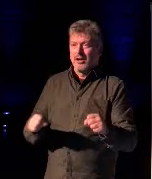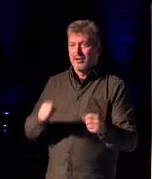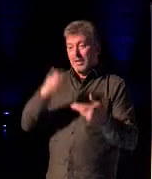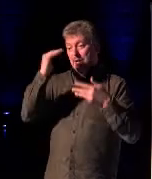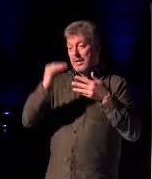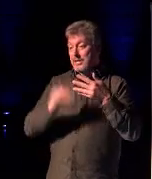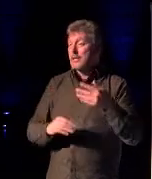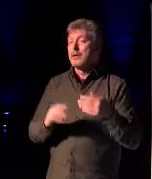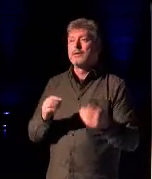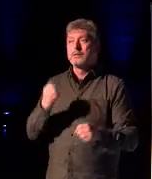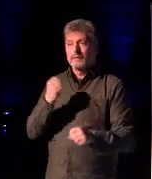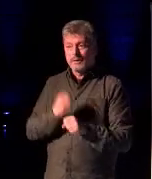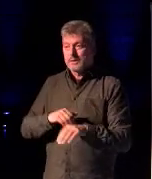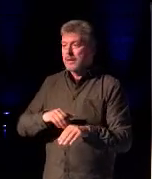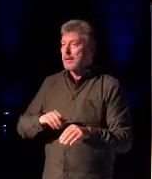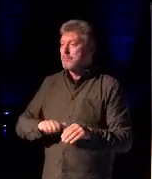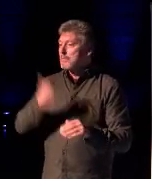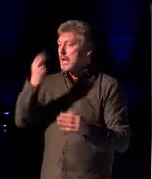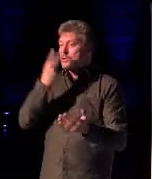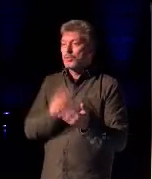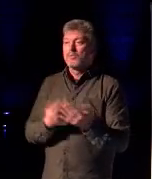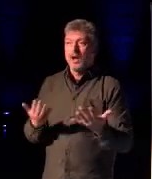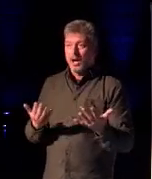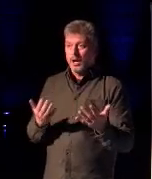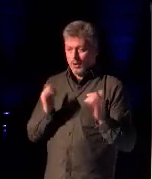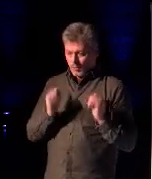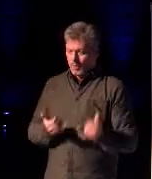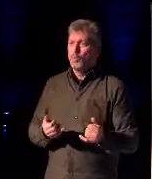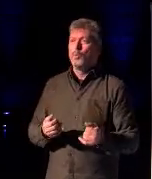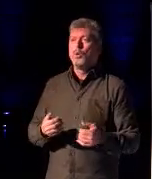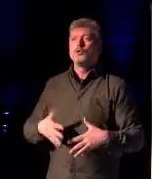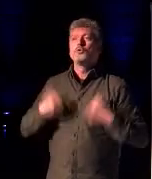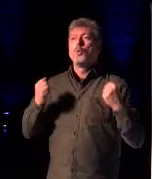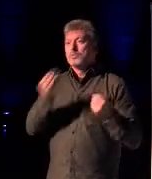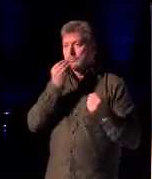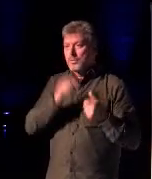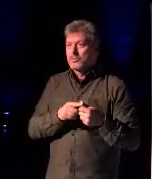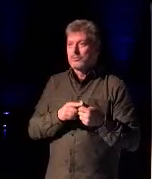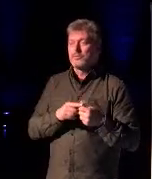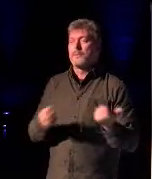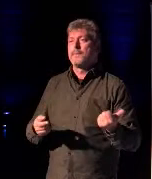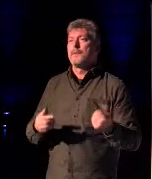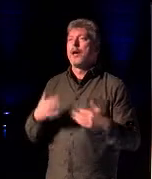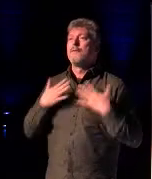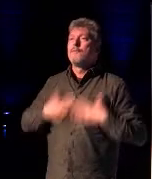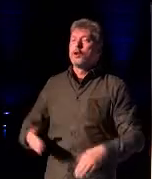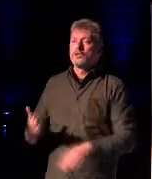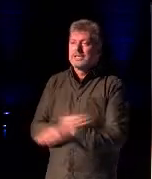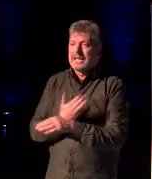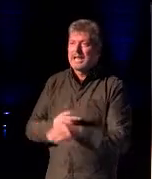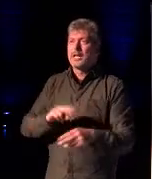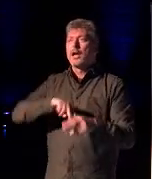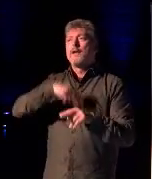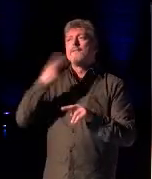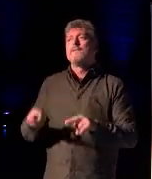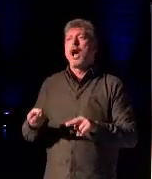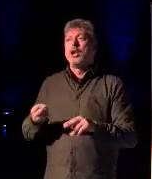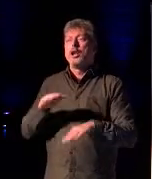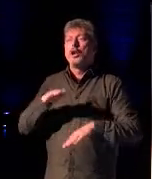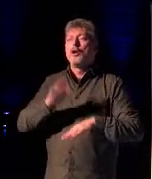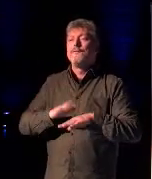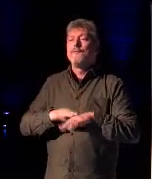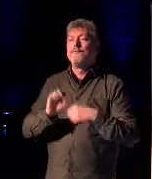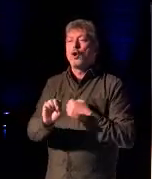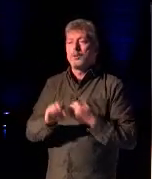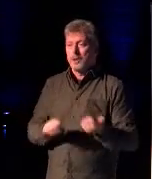det som faktisk best dokumentert, det altså sunt kosthold, fysisk trening, fallforebygging, som veldig mye likt da, fysisk trening,